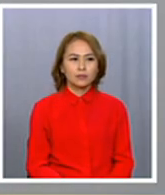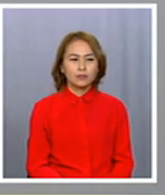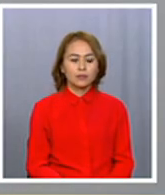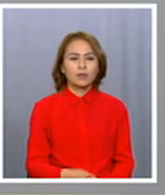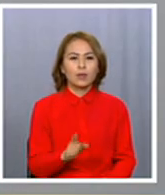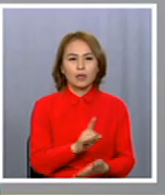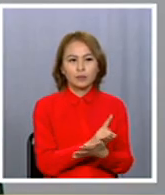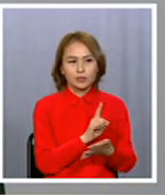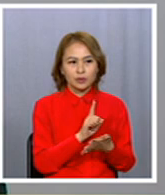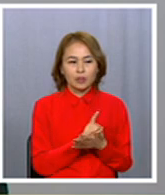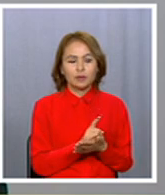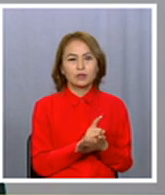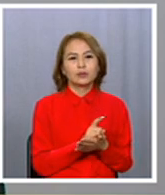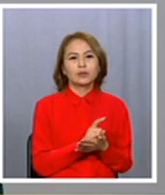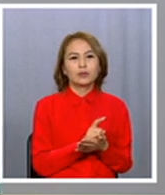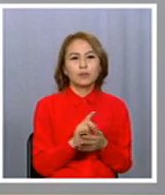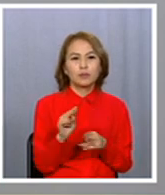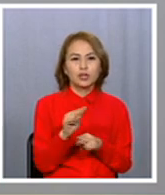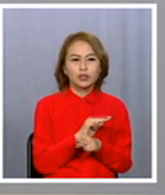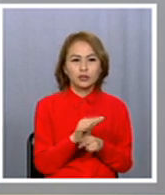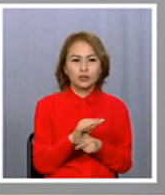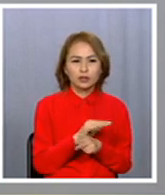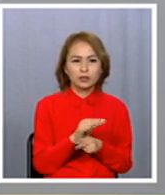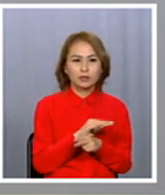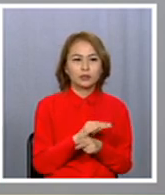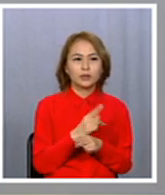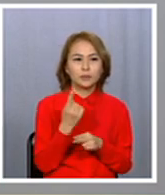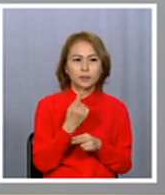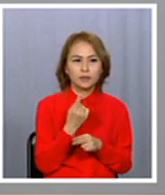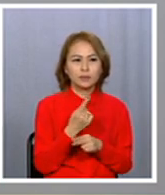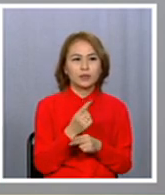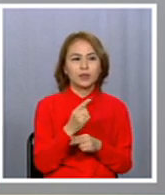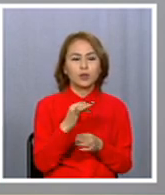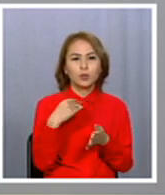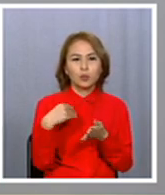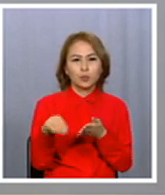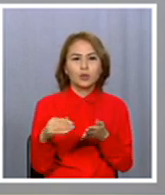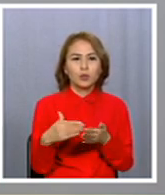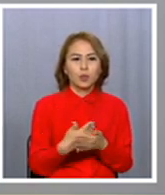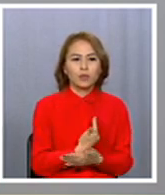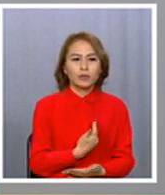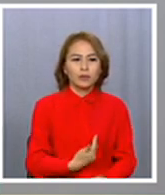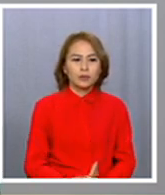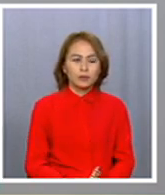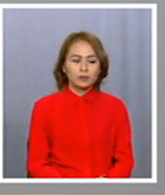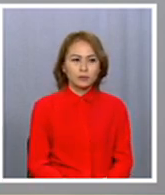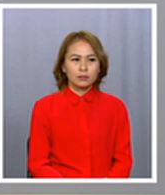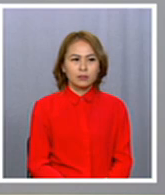Конечно же, в подобных ситуациях нужно обязательно починить кран или купить новый.